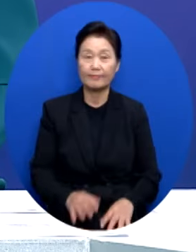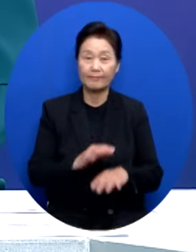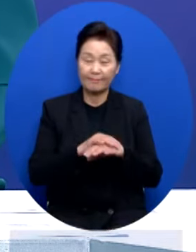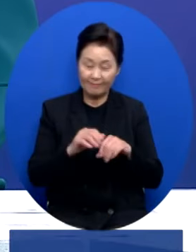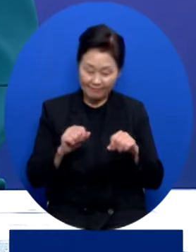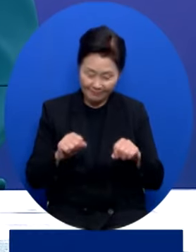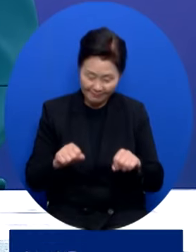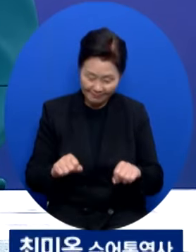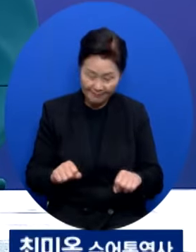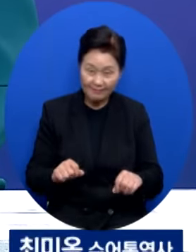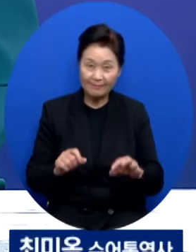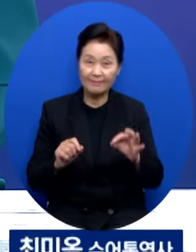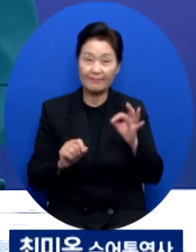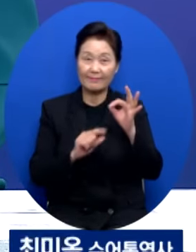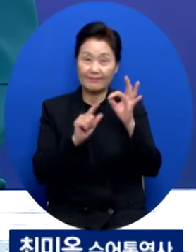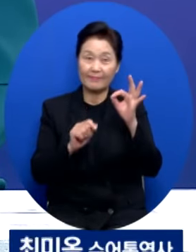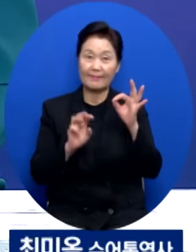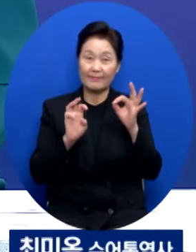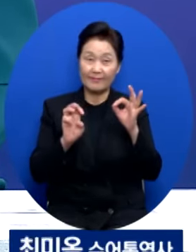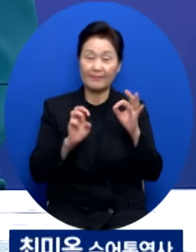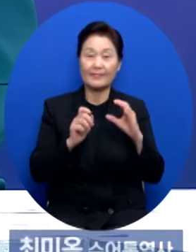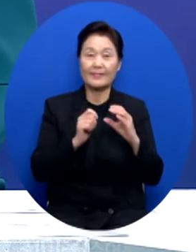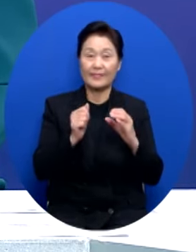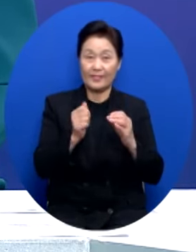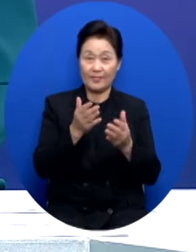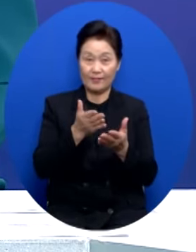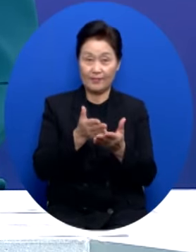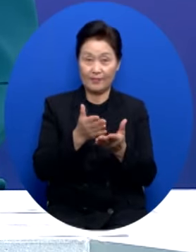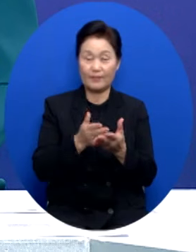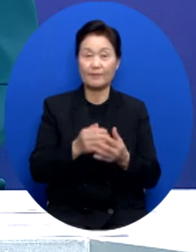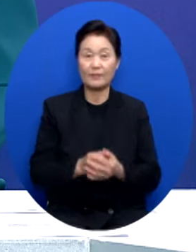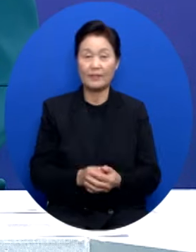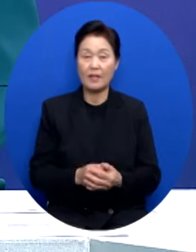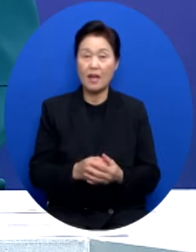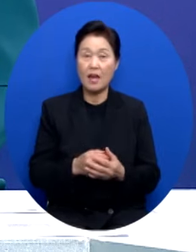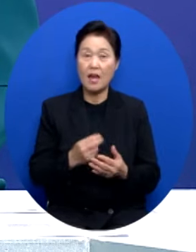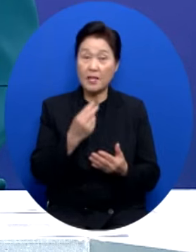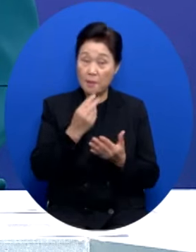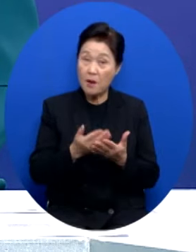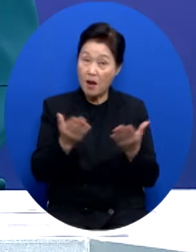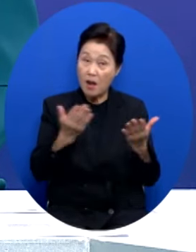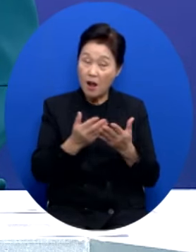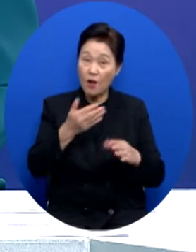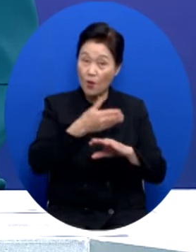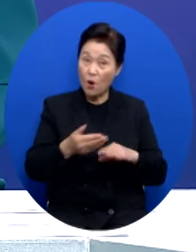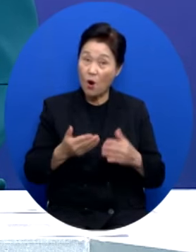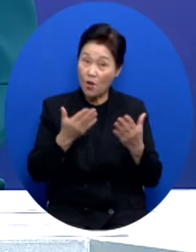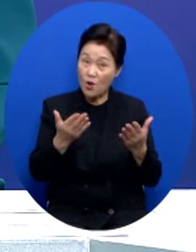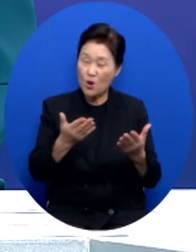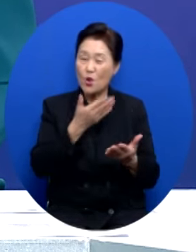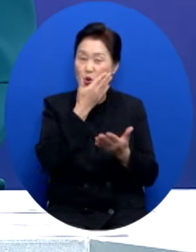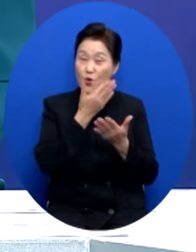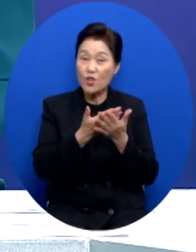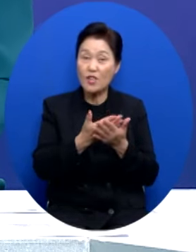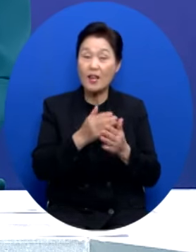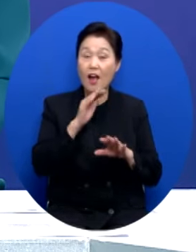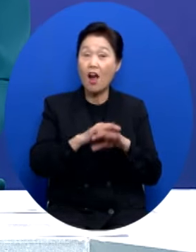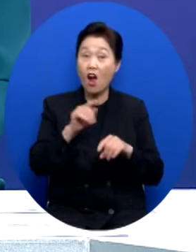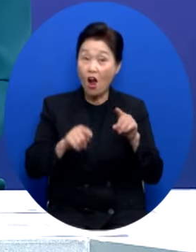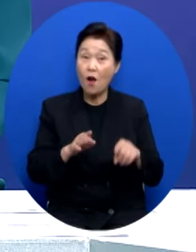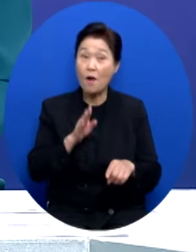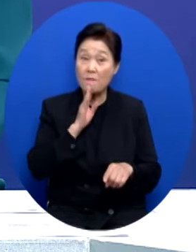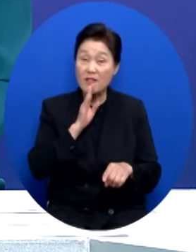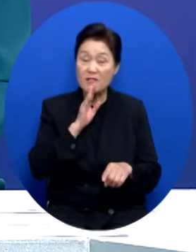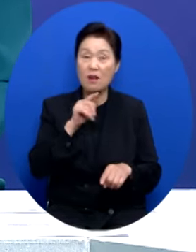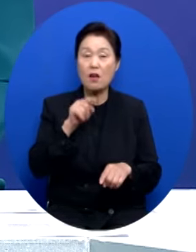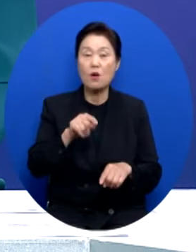시청자 여러분 안녕하십니까? 10월 30일 CTS 뉴스입니다. 생명을 나누는 헌혈, 그만큼 고귀한 실천인데요. 헌혈에